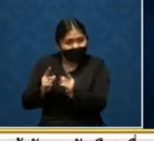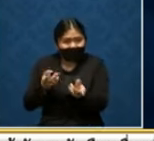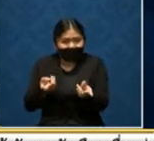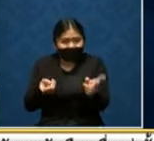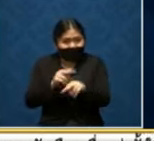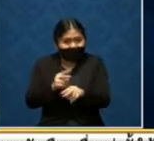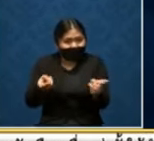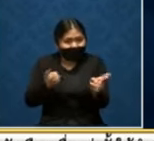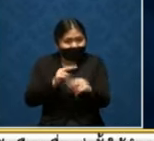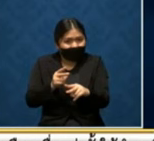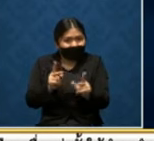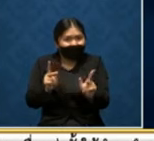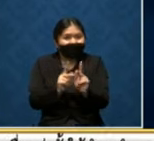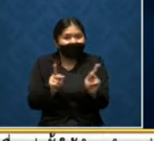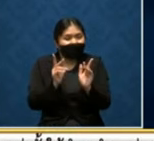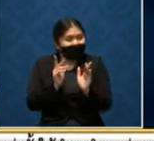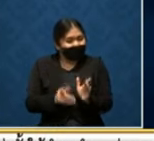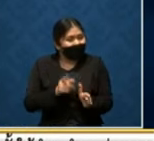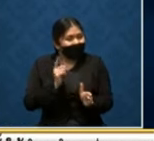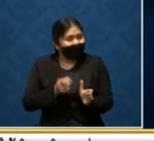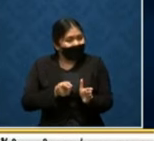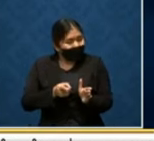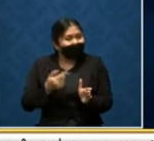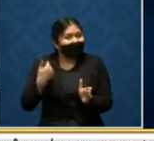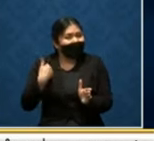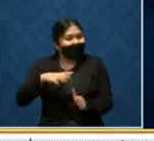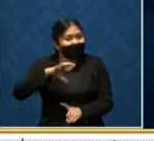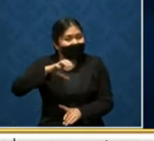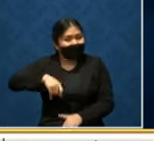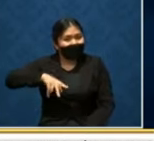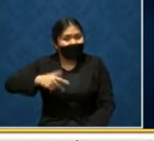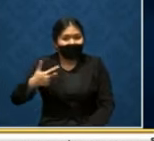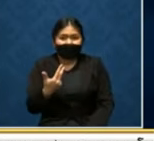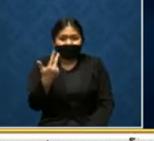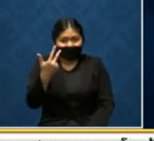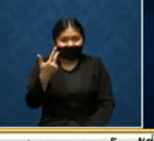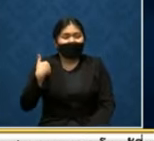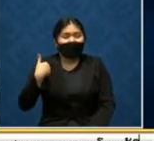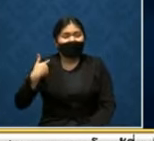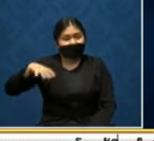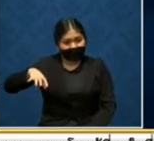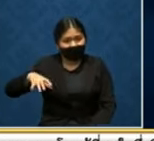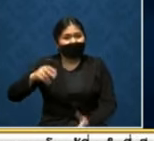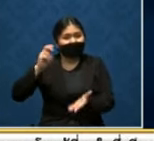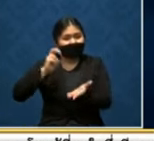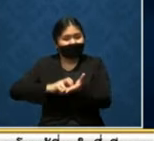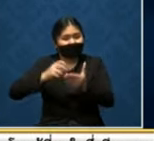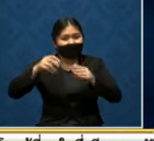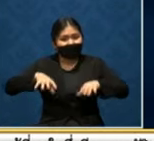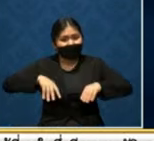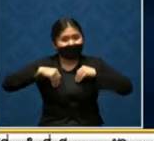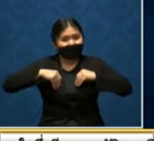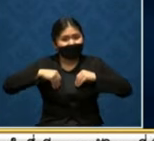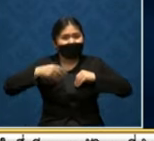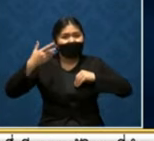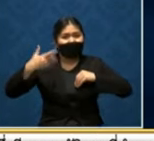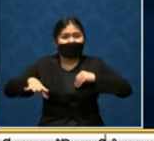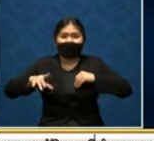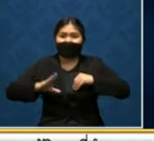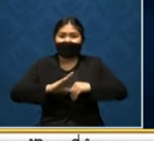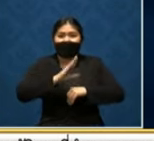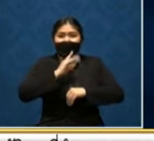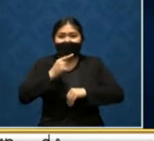ก็เป็นกรรมการคนเดียวกันอันนี้คือ 3บริษัทที่การยางแห่งประเทศไทยอนุมัติมาสุดท้ายแล้วเป็น 3บริษัทกำมะลอ